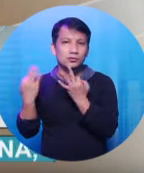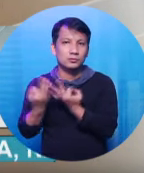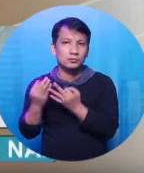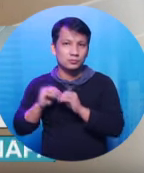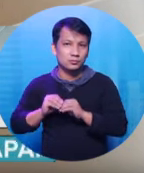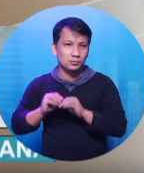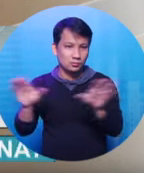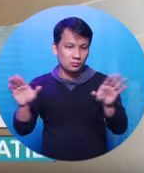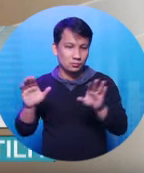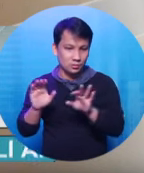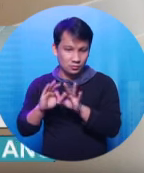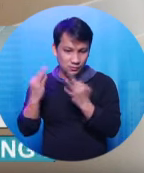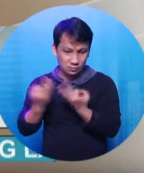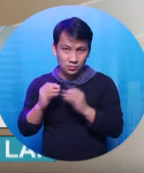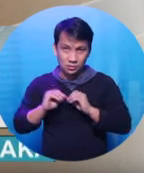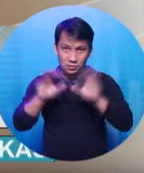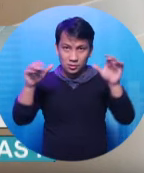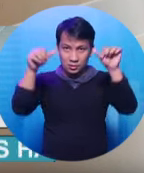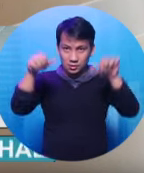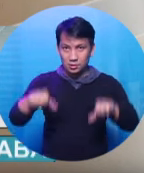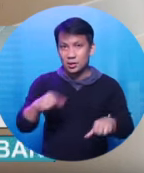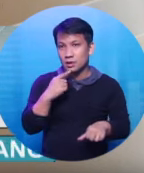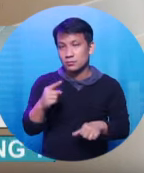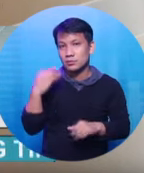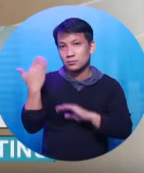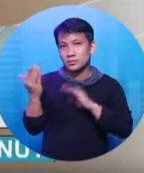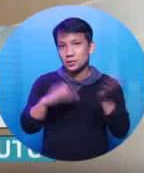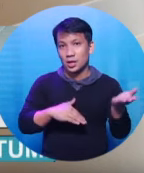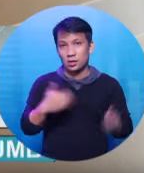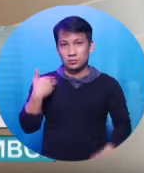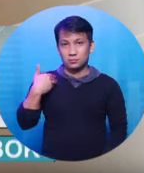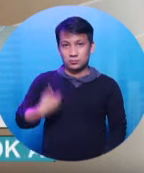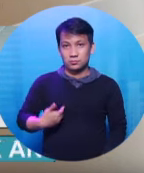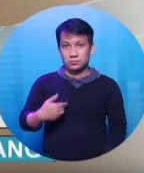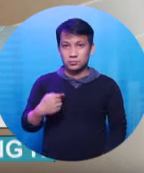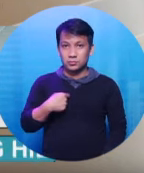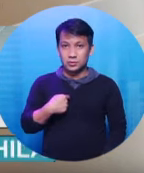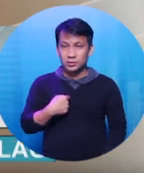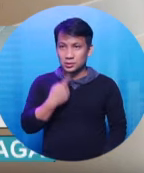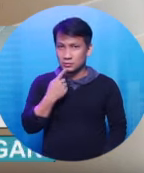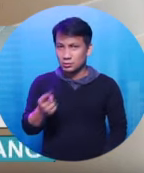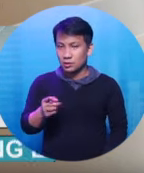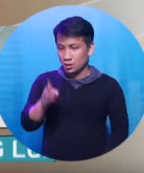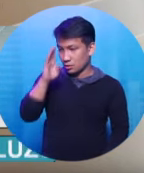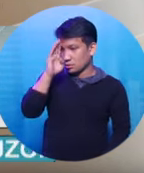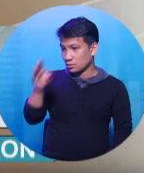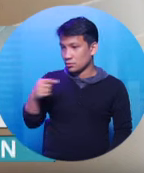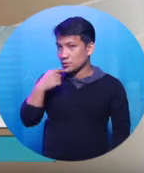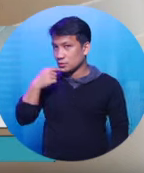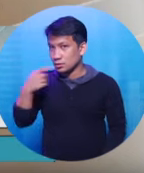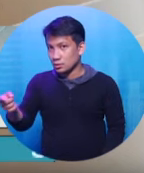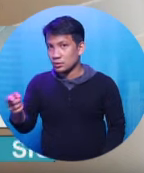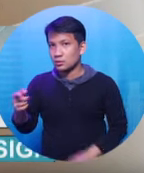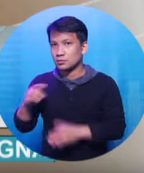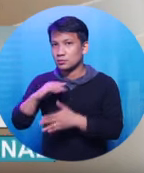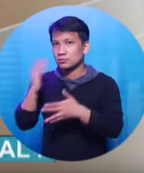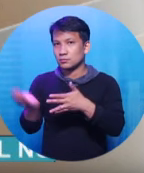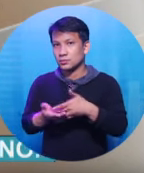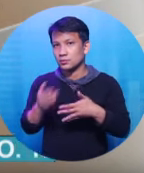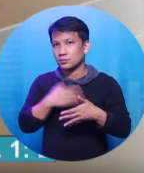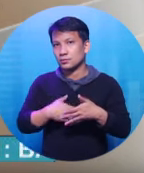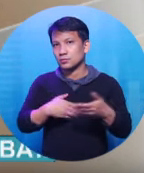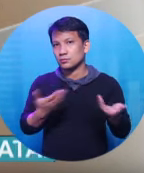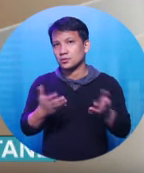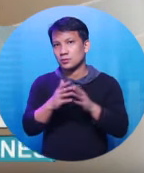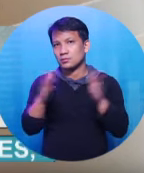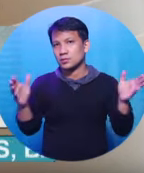ipakalat na patay na? Mm-hmm. Ano pong mararamdaman ninyo? Ako po actually ang nagsabi sa kapatid ko, kakasuhan natin ito dahil sobra